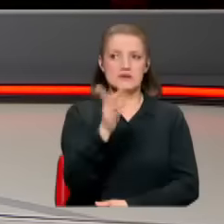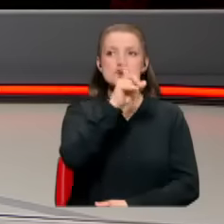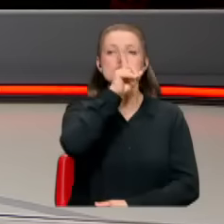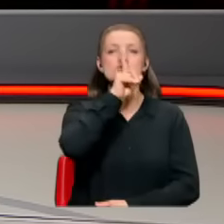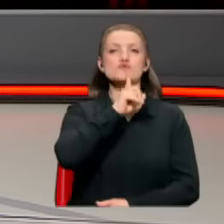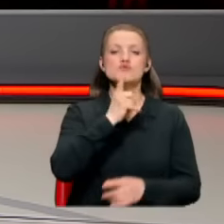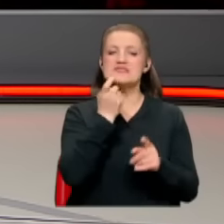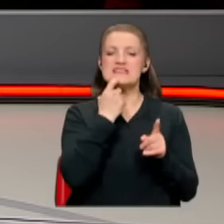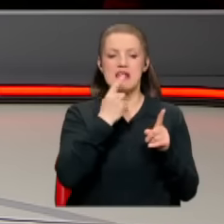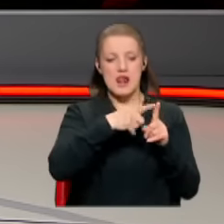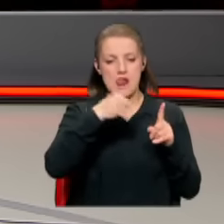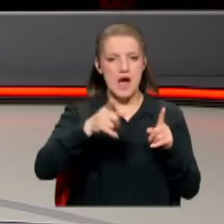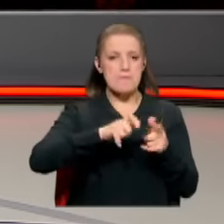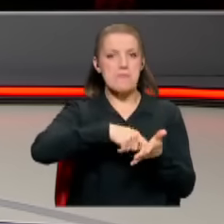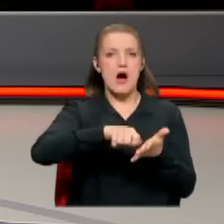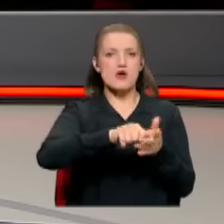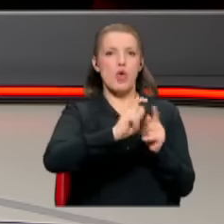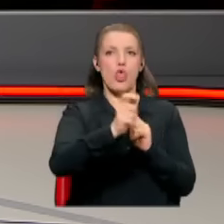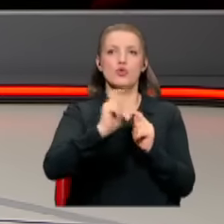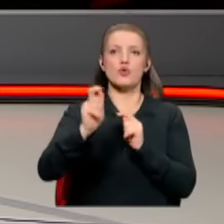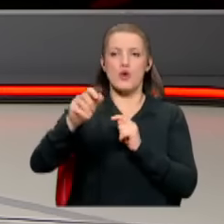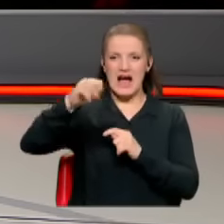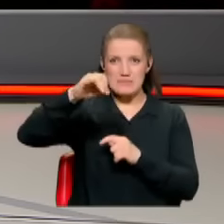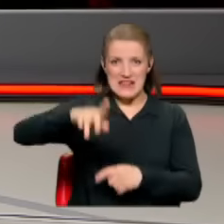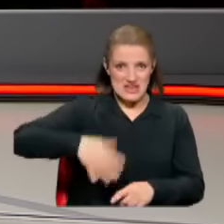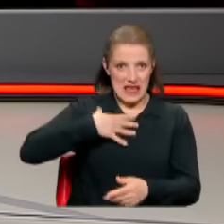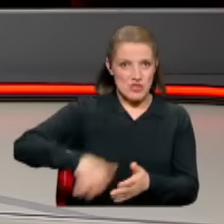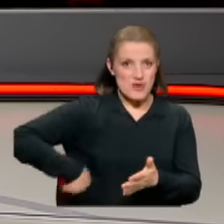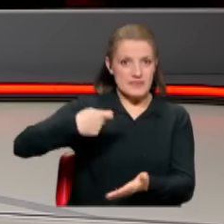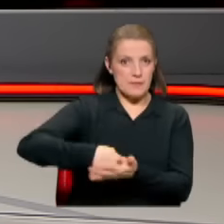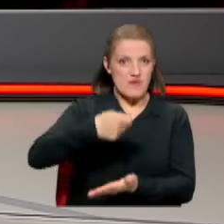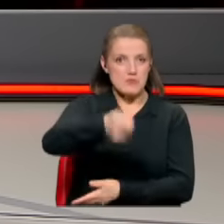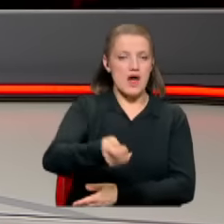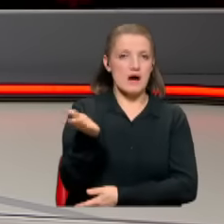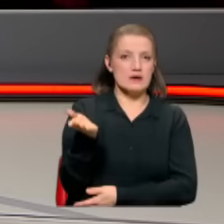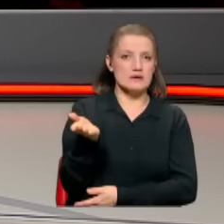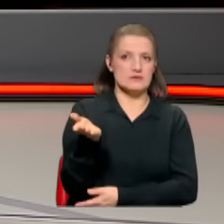100 senedir maaşlarını ödüyor. AK Parti cebinden mi veriyor parayı?